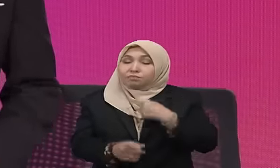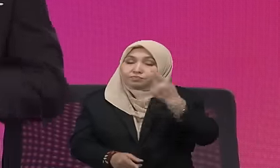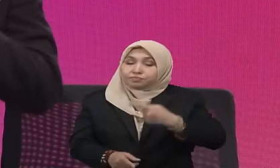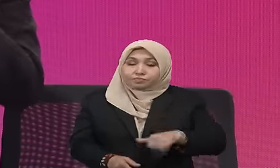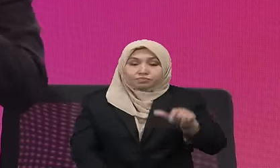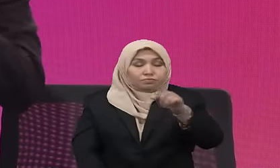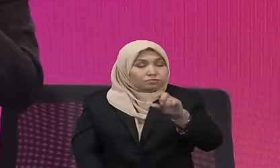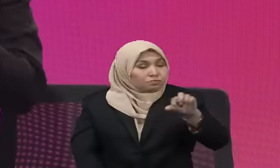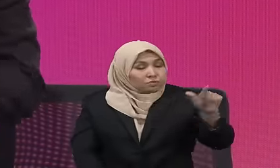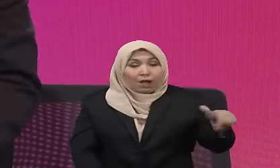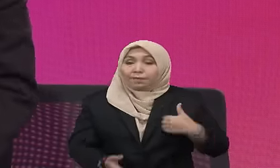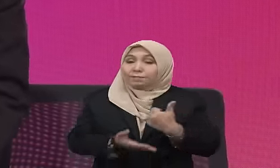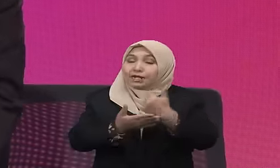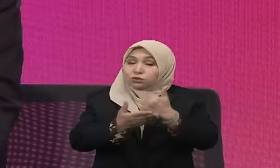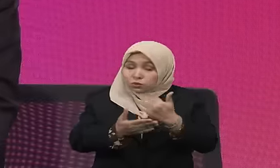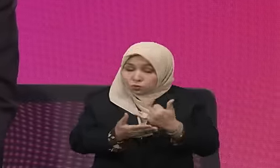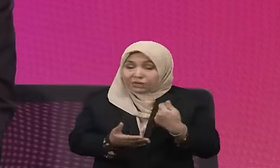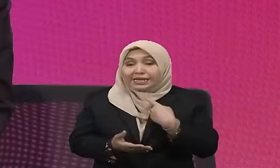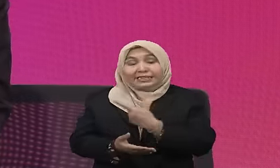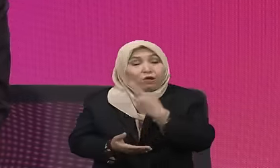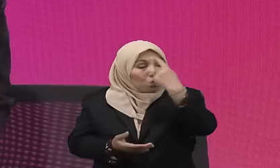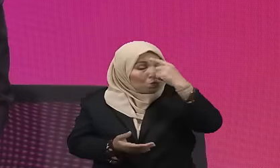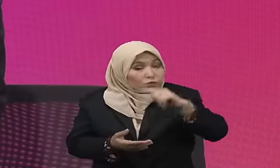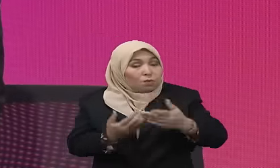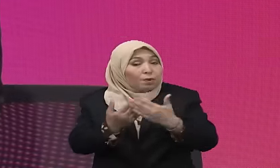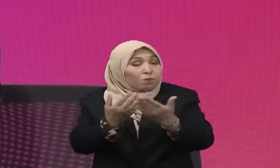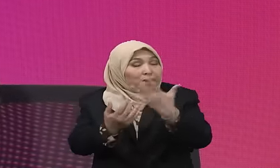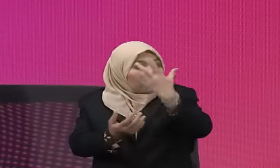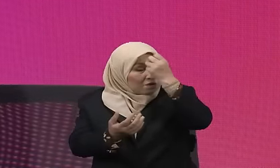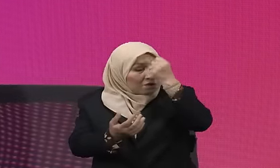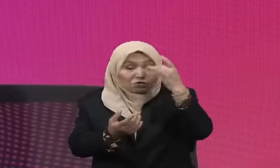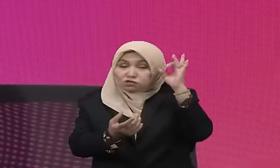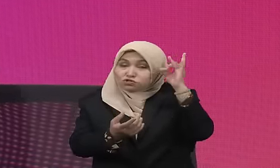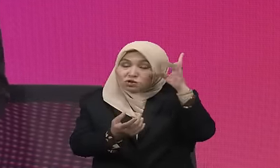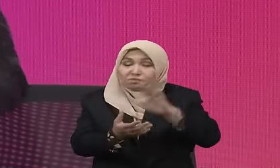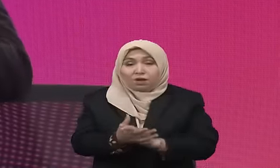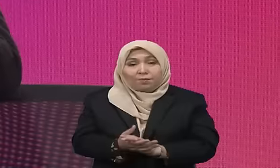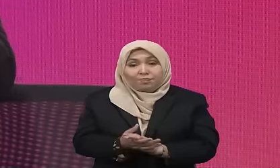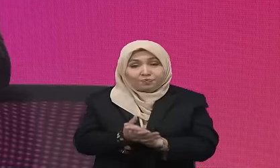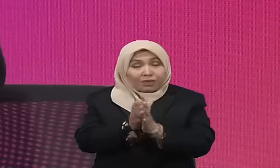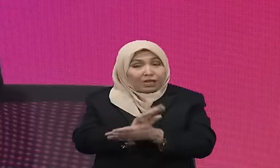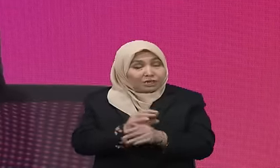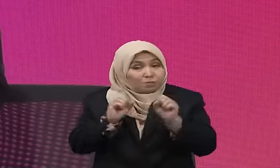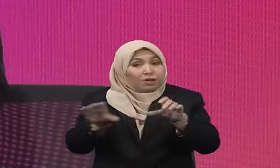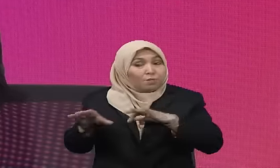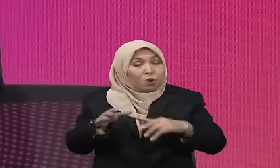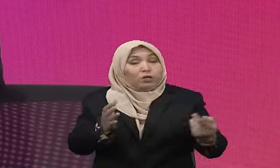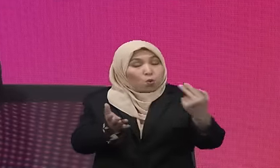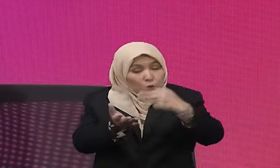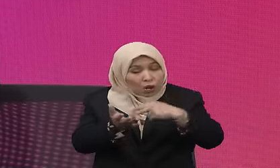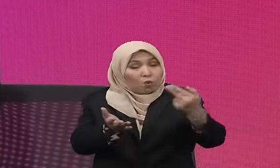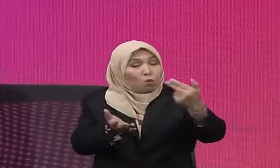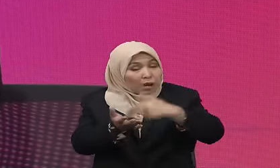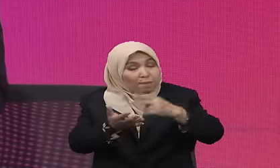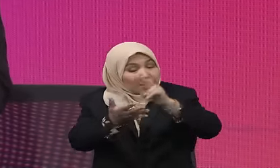ad-dhalin. Di sikit sebanyak dia dapat bantu dah kita untuk memudahkan hafalan, insya-Allah taala. Jadi boleh buat ulangan